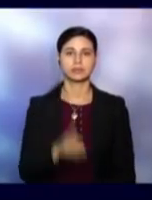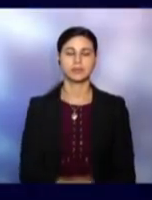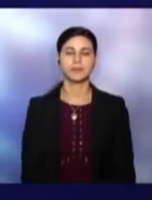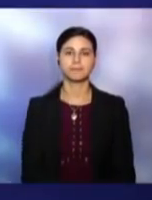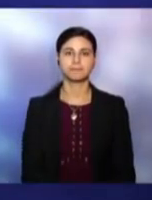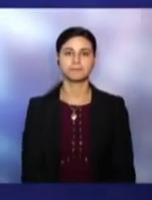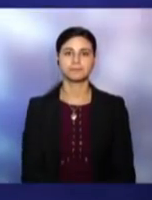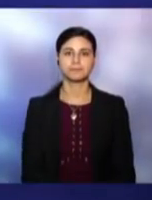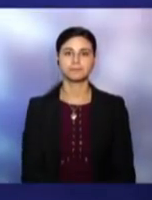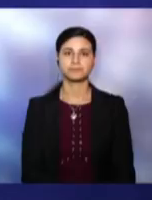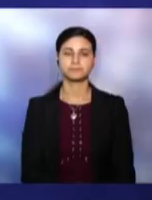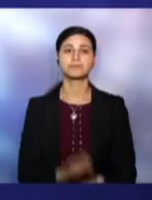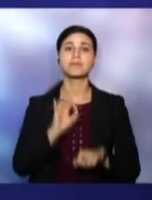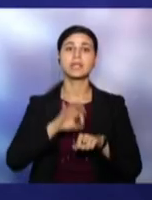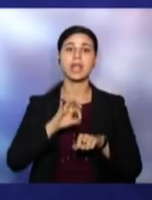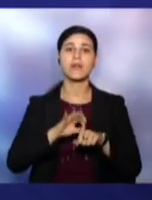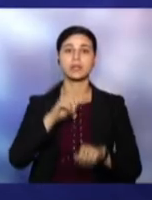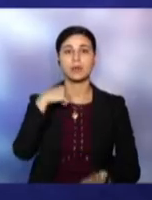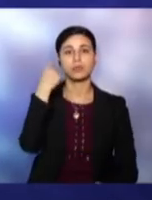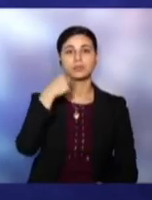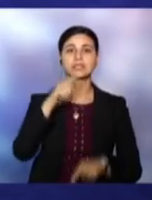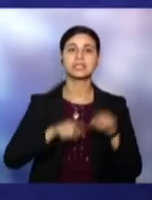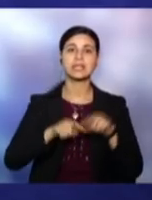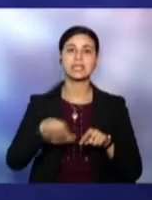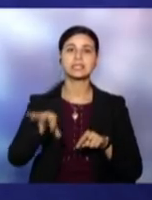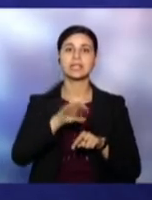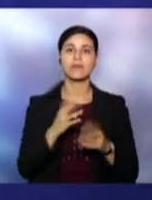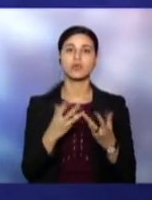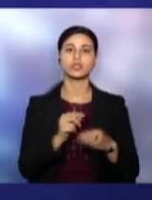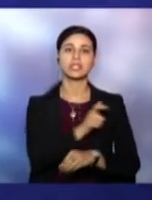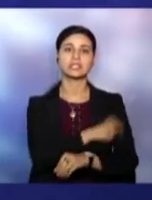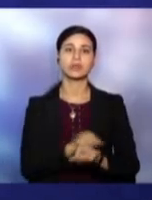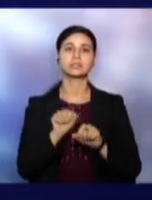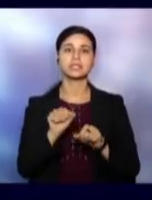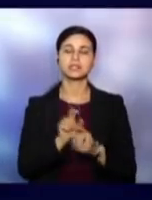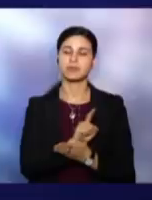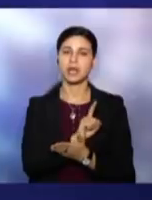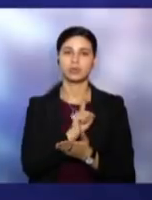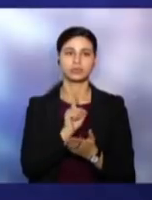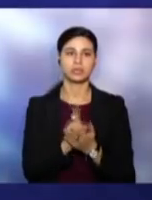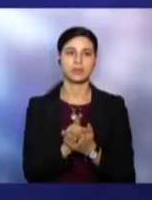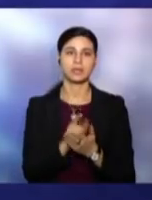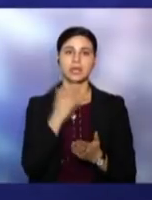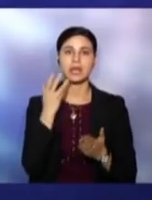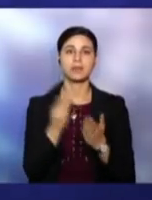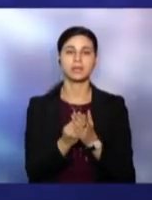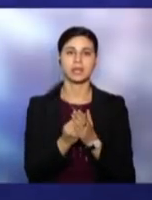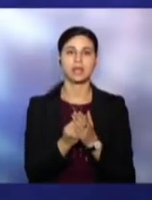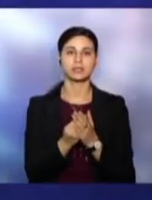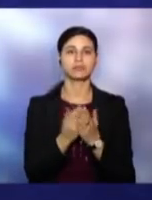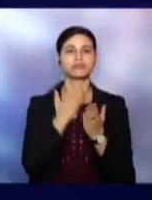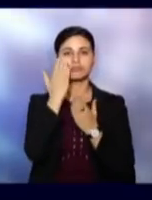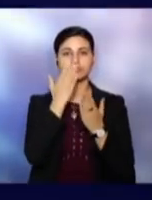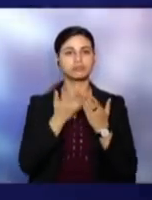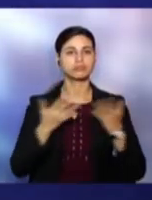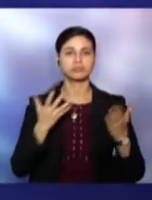წინაპირობა. დაავადებული პირის ახლობლების და ოჯახის წევრების დასაცავად აუცილებელია პირადი და ხვლის ჰიგიენის